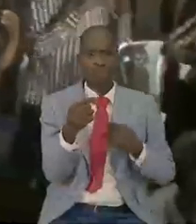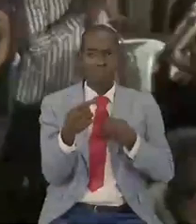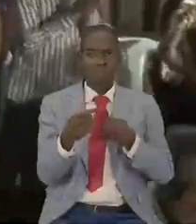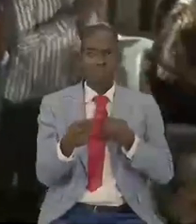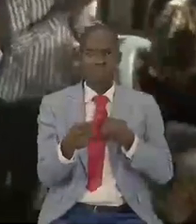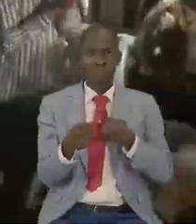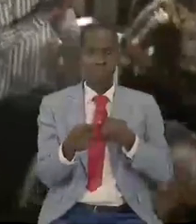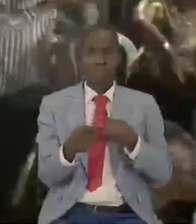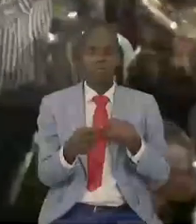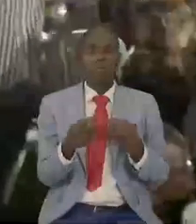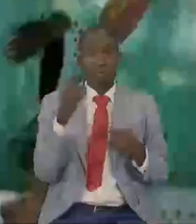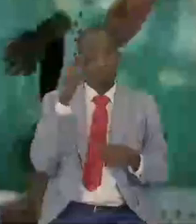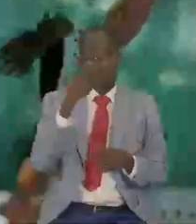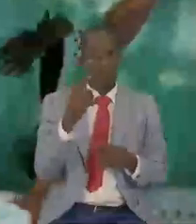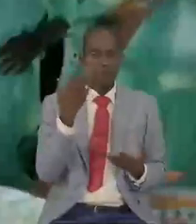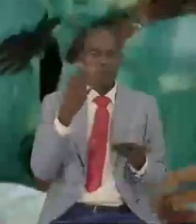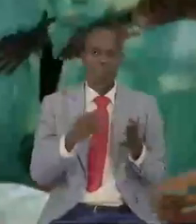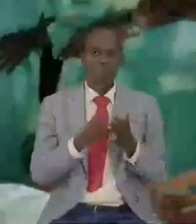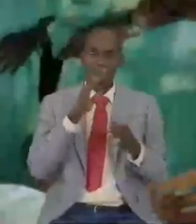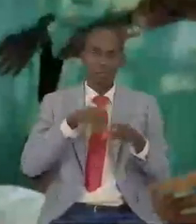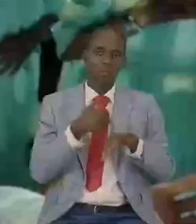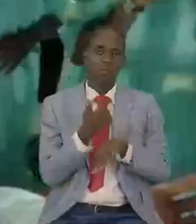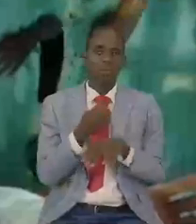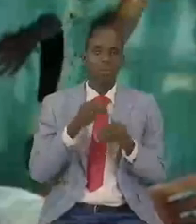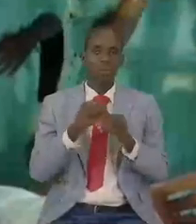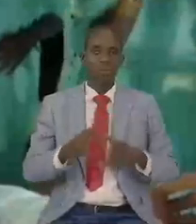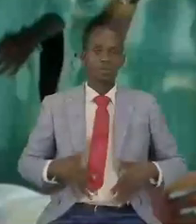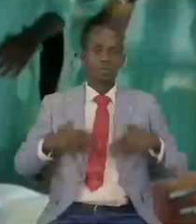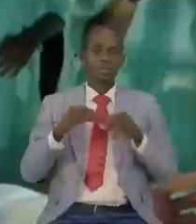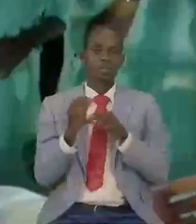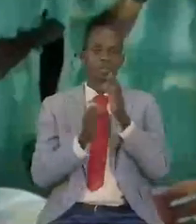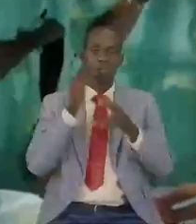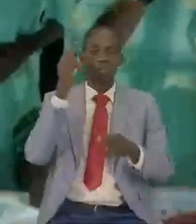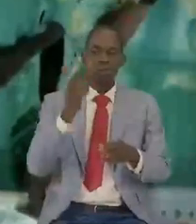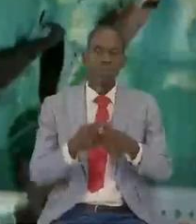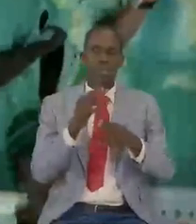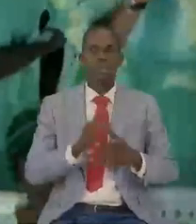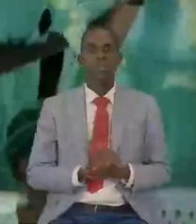Que cela soit confirmé dans ta vie au nom de Jésus.